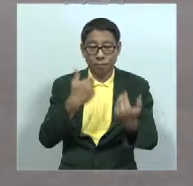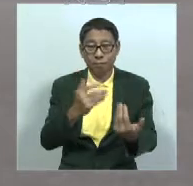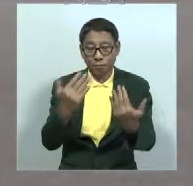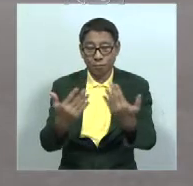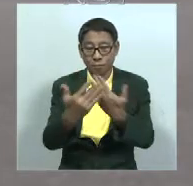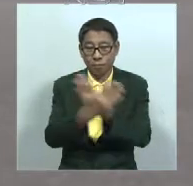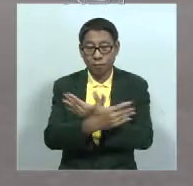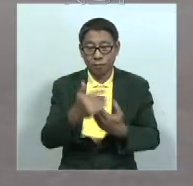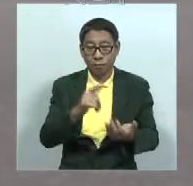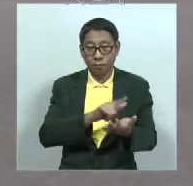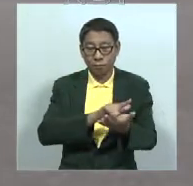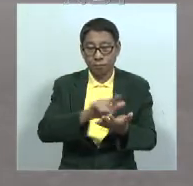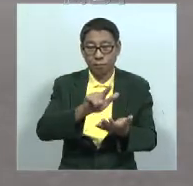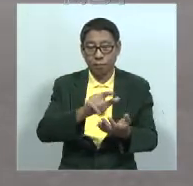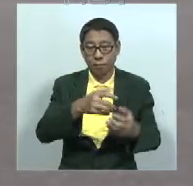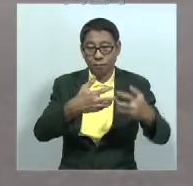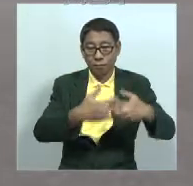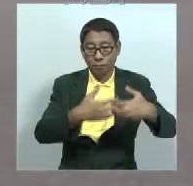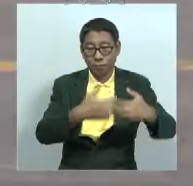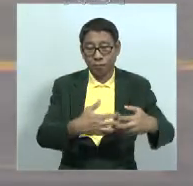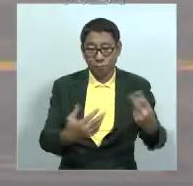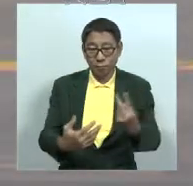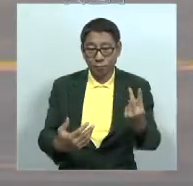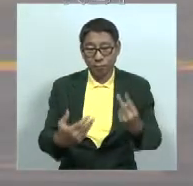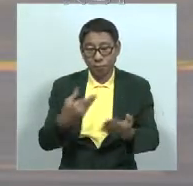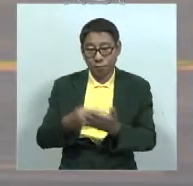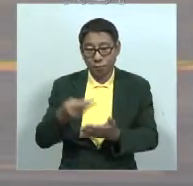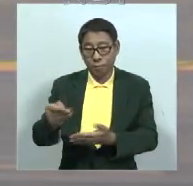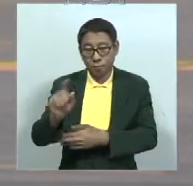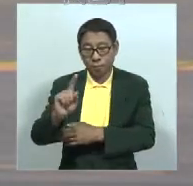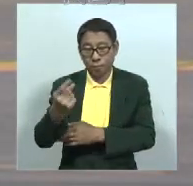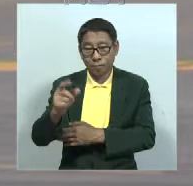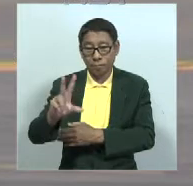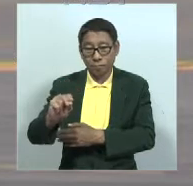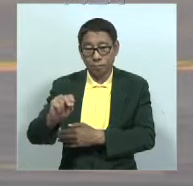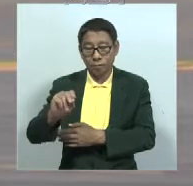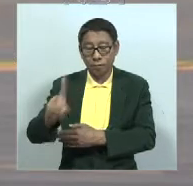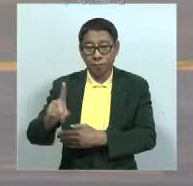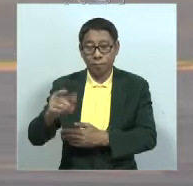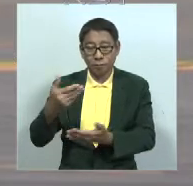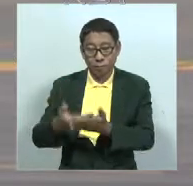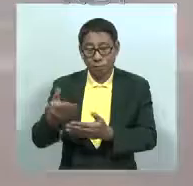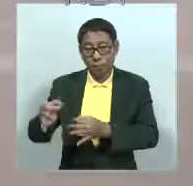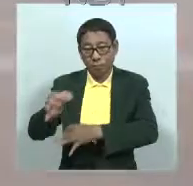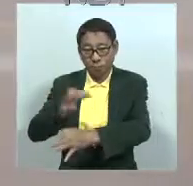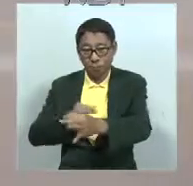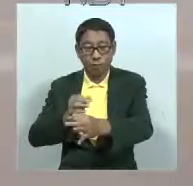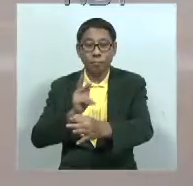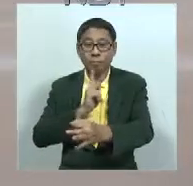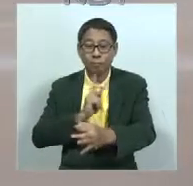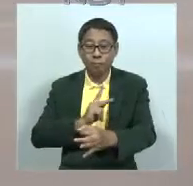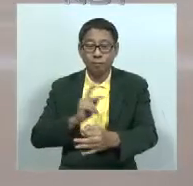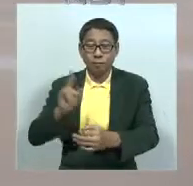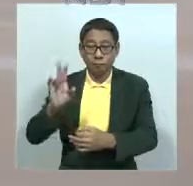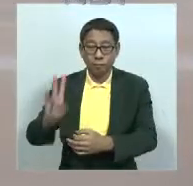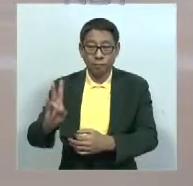ปลี่ยนมาใช้เครื่องบิน2เครื่องยนต์แทนส่วนการจัดซื้อเครื่องบินใหม่38ลำนั้น31ลำเป็นการซื้อเพื่อทดแทนของเก่าส่วนอีก